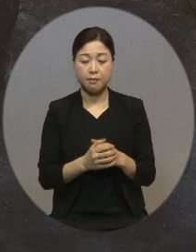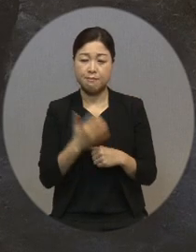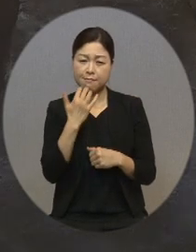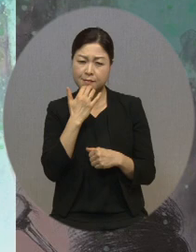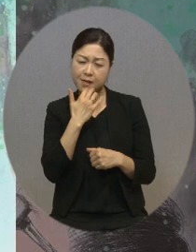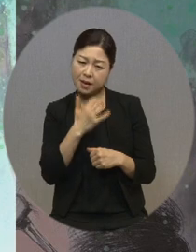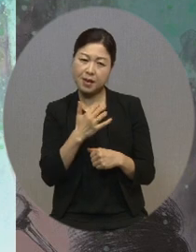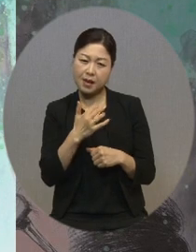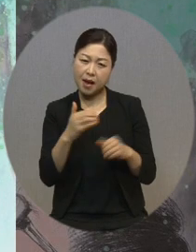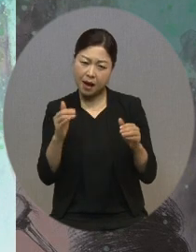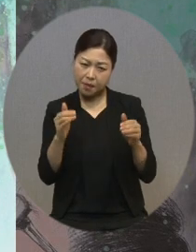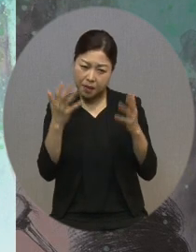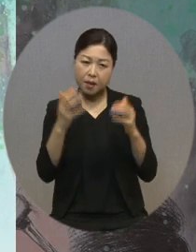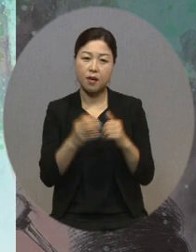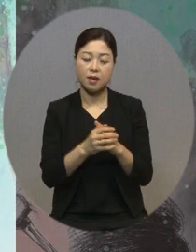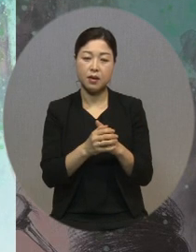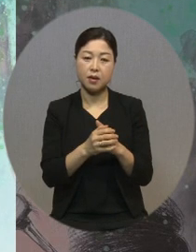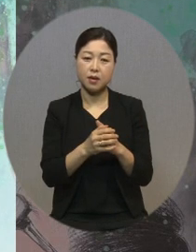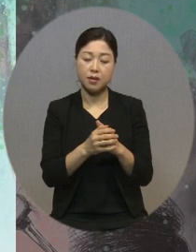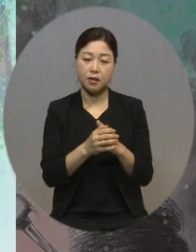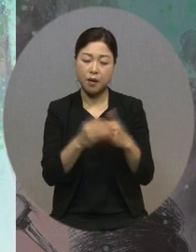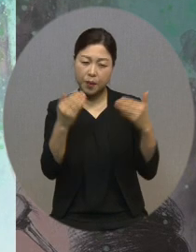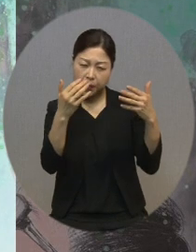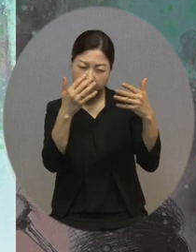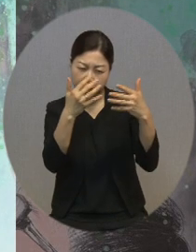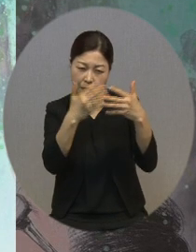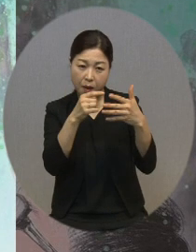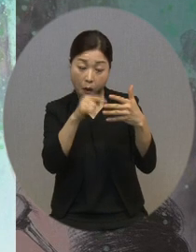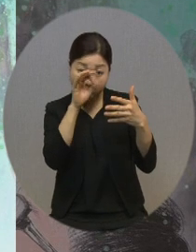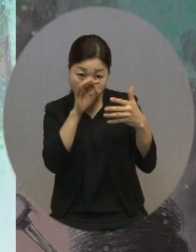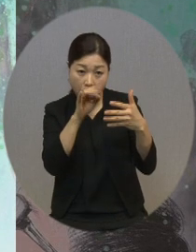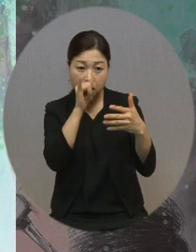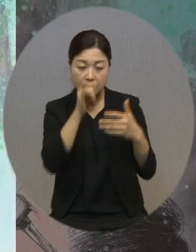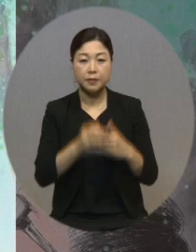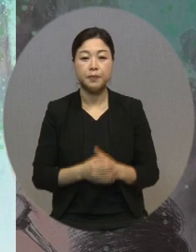칠해 바탕재가 비치도록 투명하게 표현합니다.